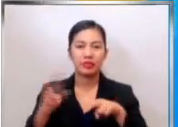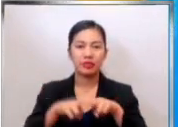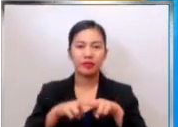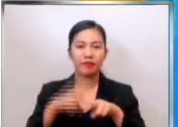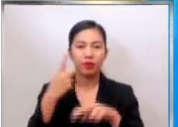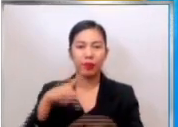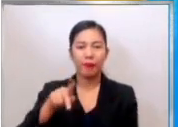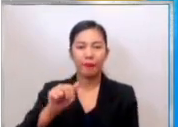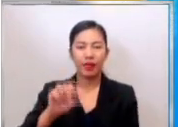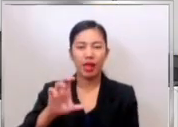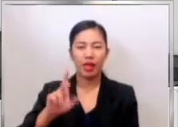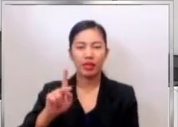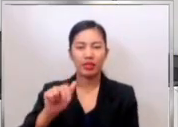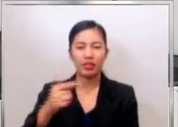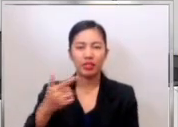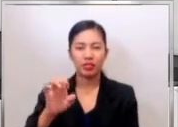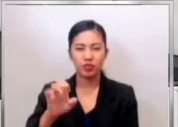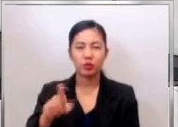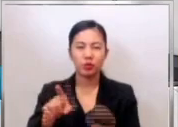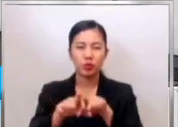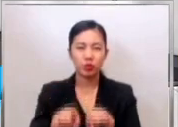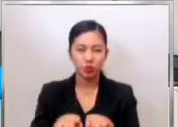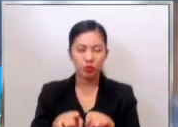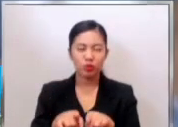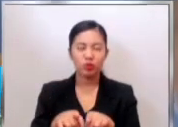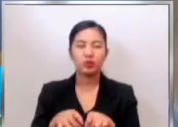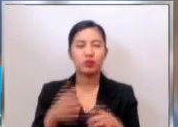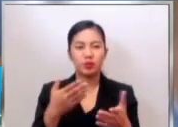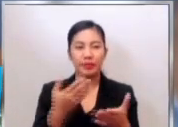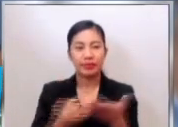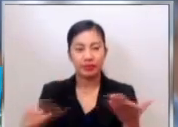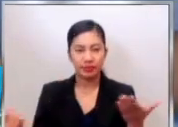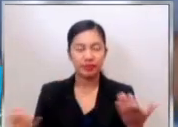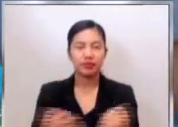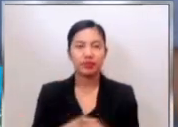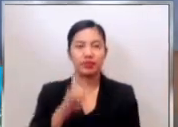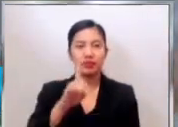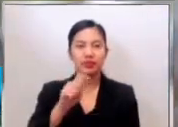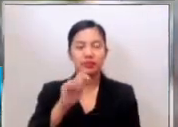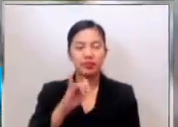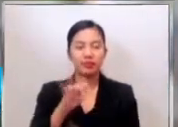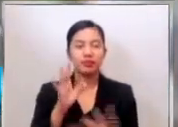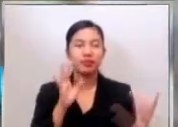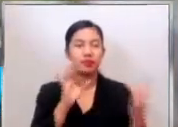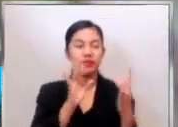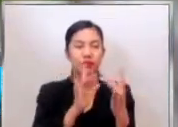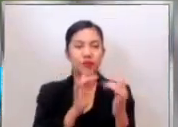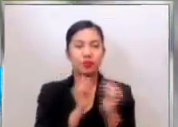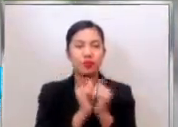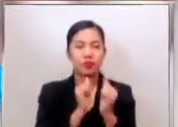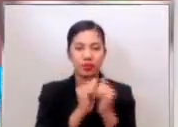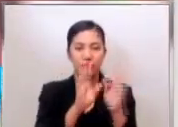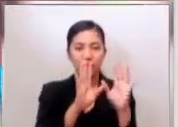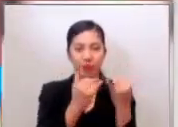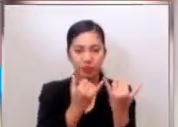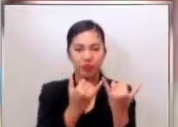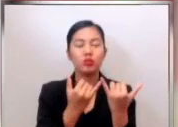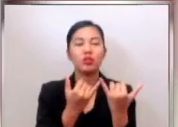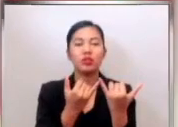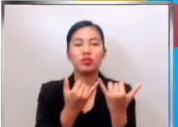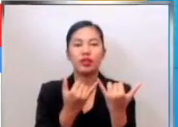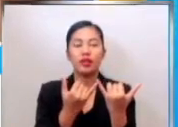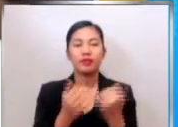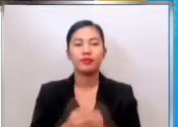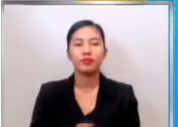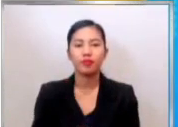ng ingredients. Nakikipag-ugnayan na ang DTI sa mga manufacturer kung paano maaaring maibisa ng epekto nito sa mga